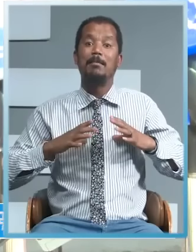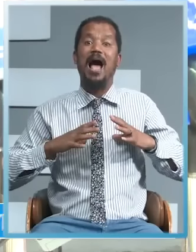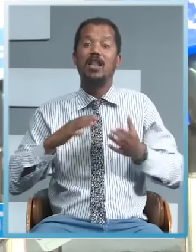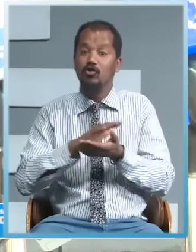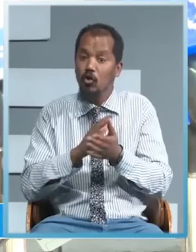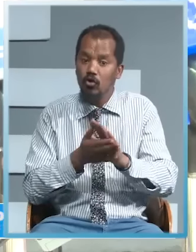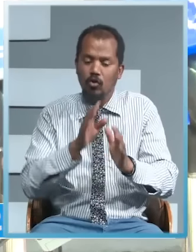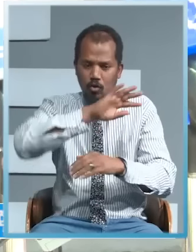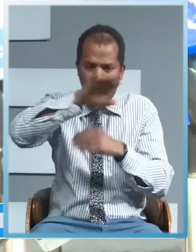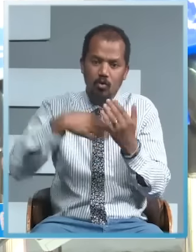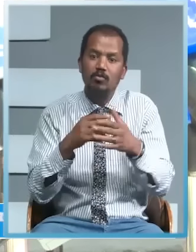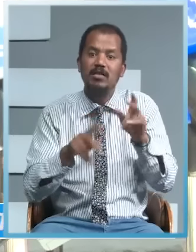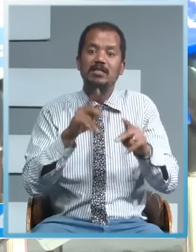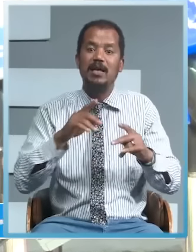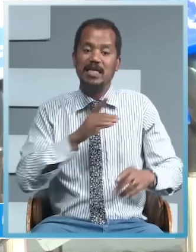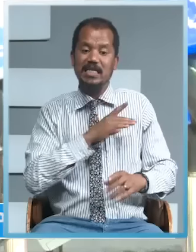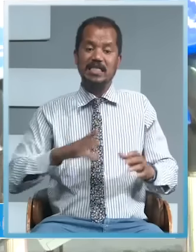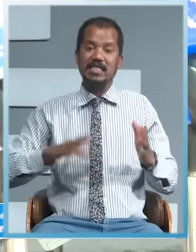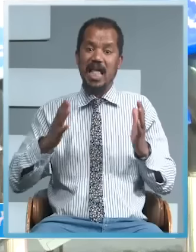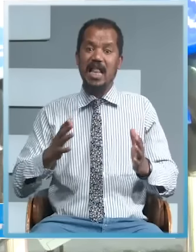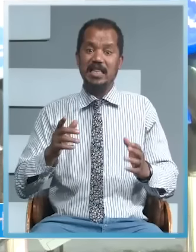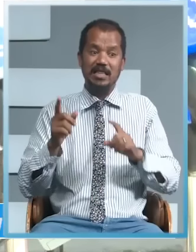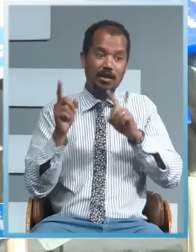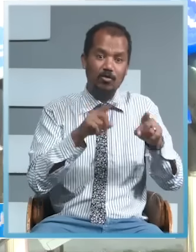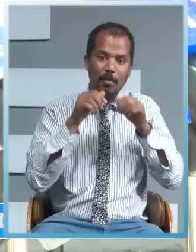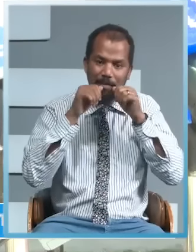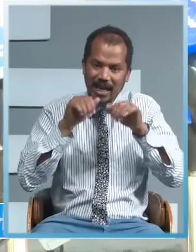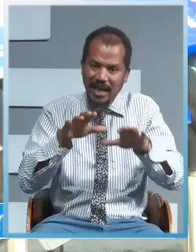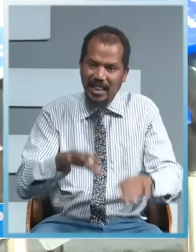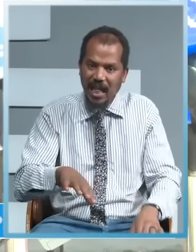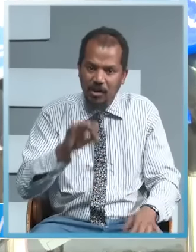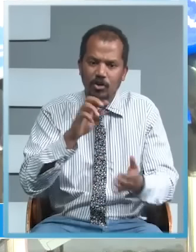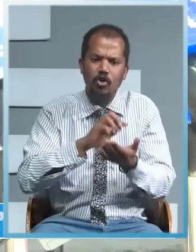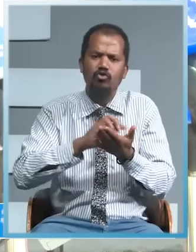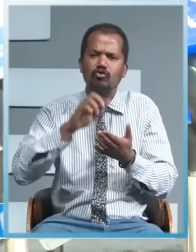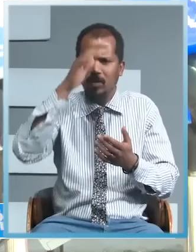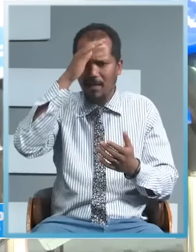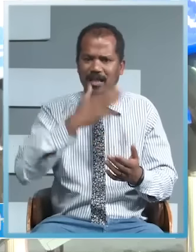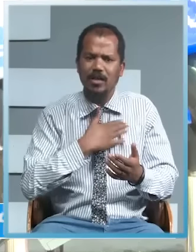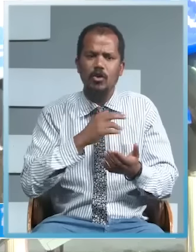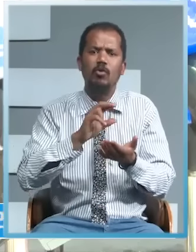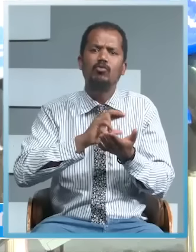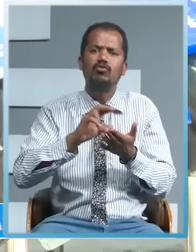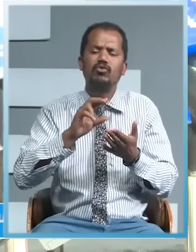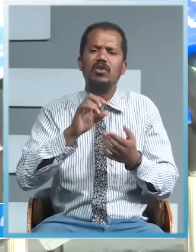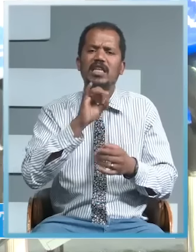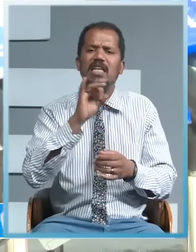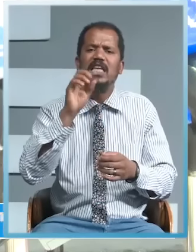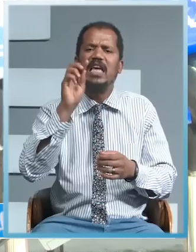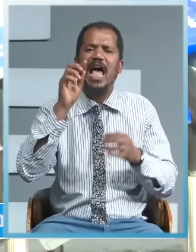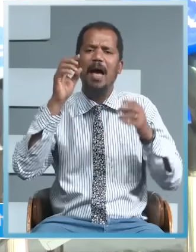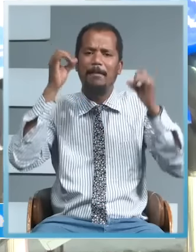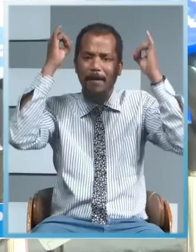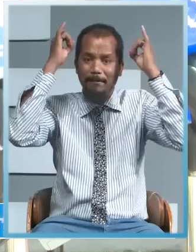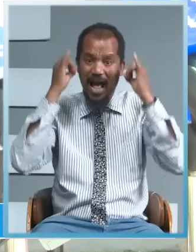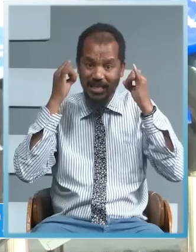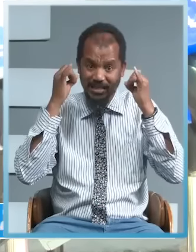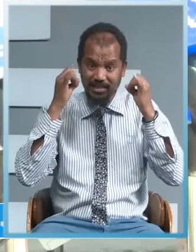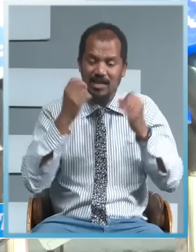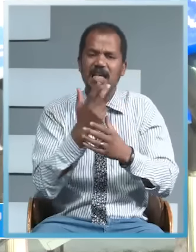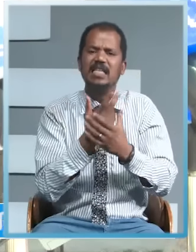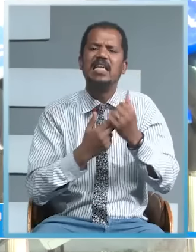ስለሆነ ሁሉም ህዝበ ክርስቲያን ተገኝቶ በረከት አግኝቶ ከቅዱስ አባታችን ከብፁዓን አበው ሊቃነ ጳጳሳት እንዲሁም የአጋዕዝተ